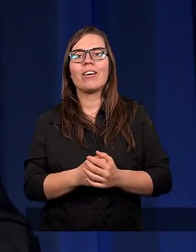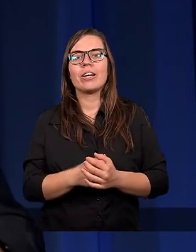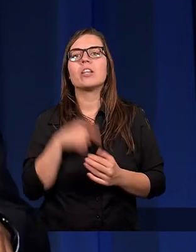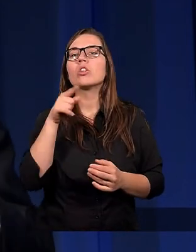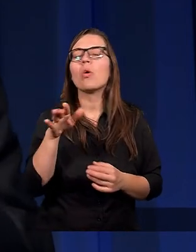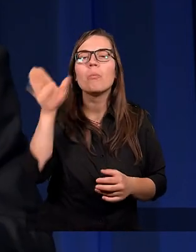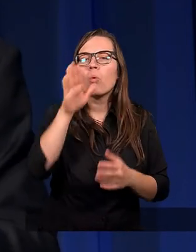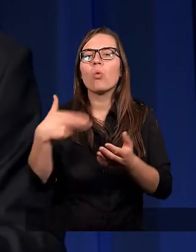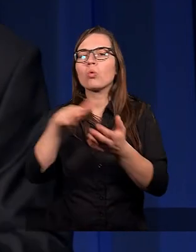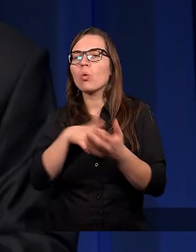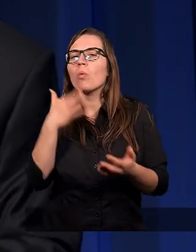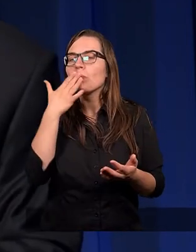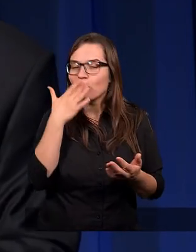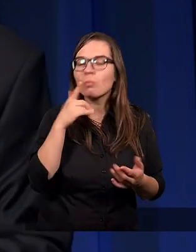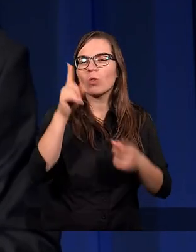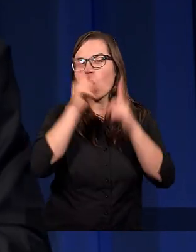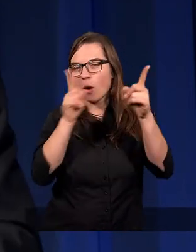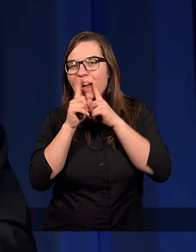Bóg, który rozmawia ze swoim ludem,